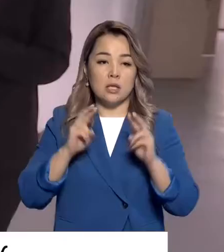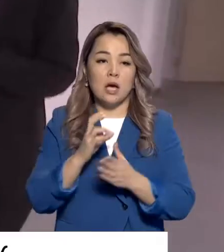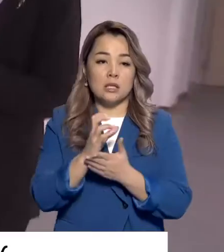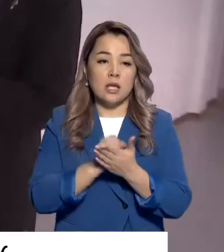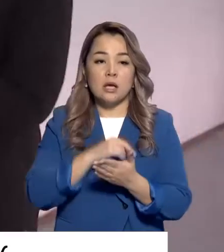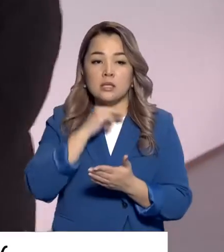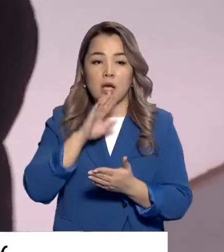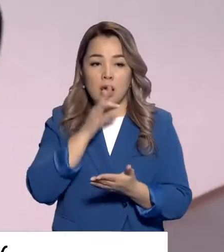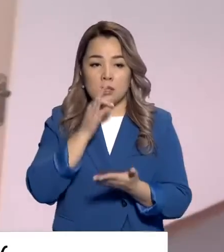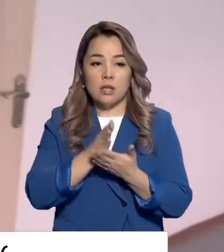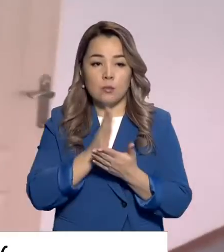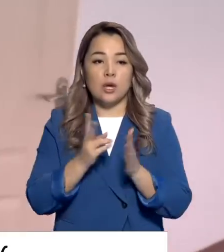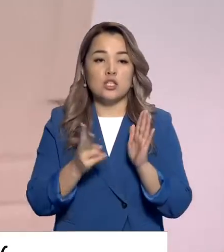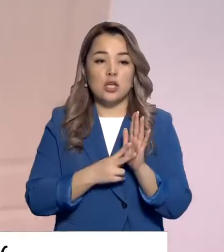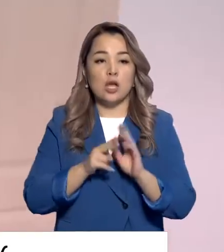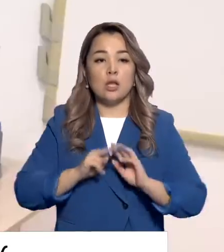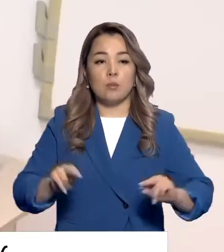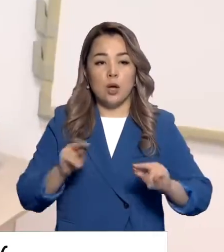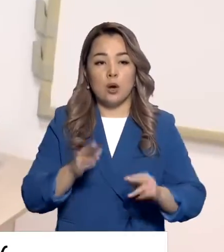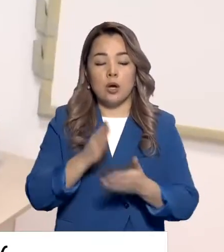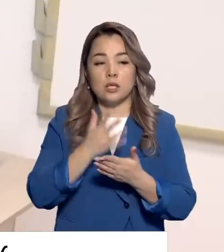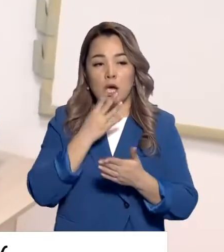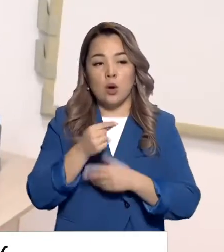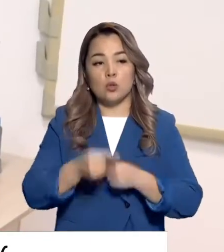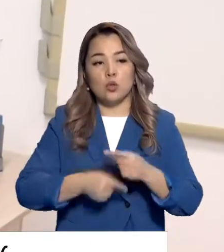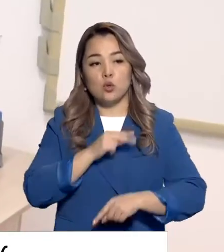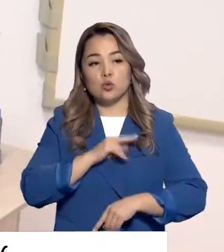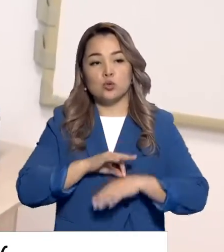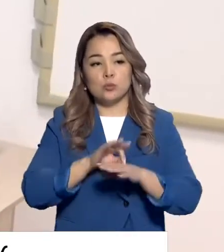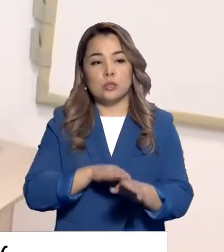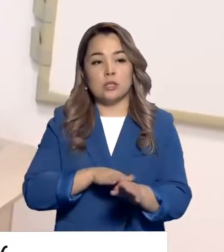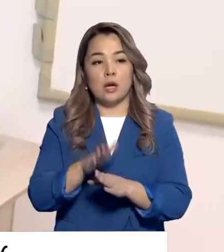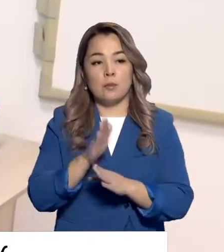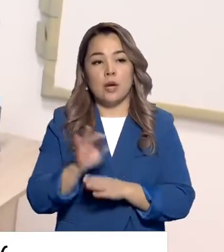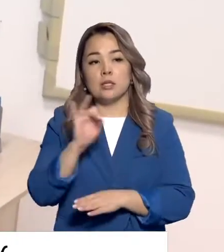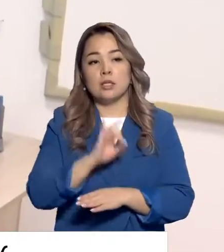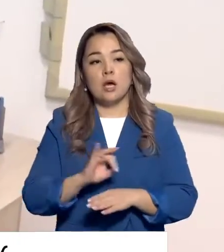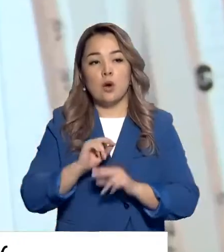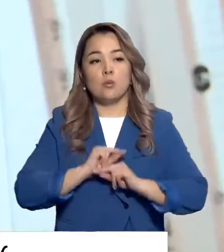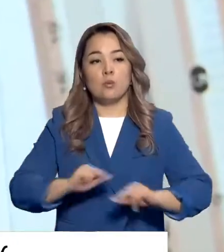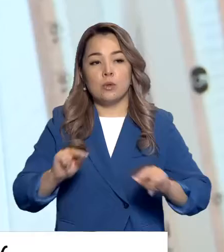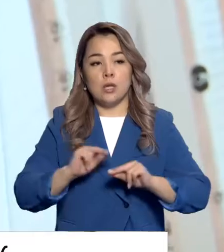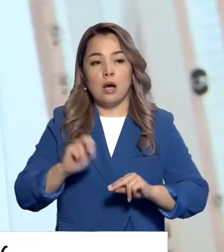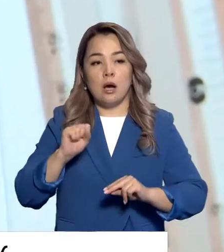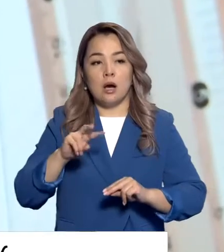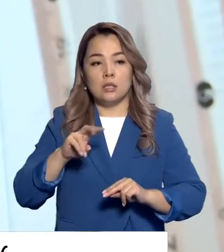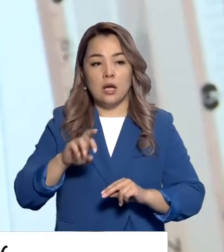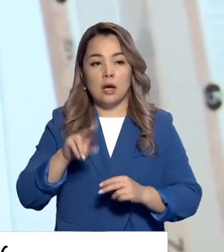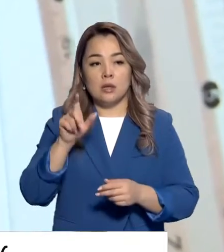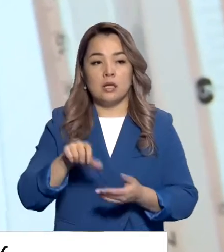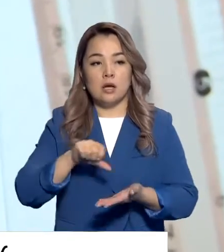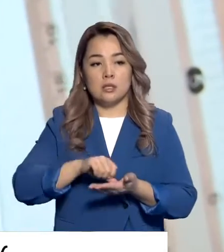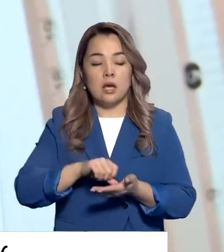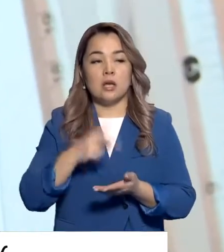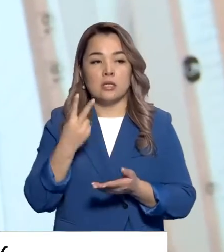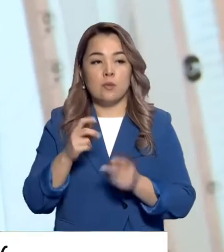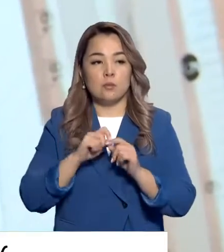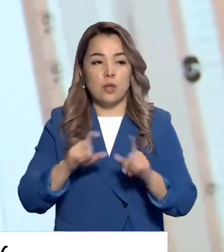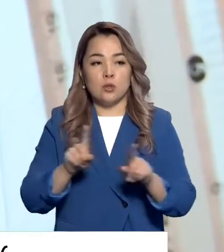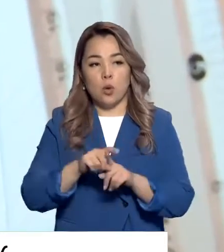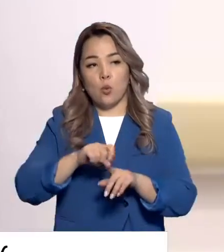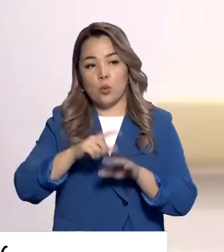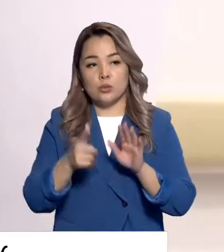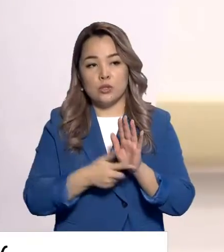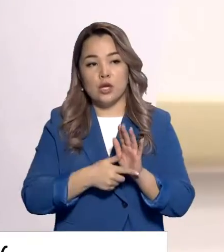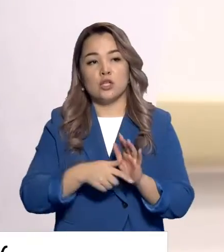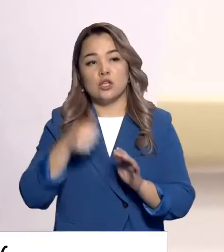өткір тұр. Жеті педагог өзге оқу ордасынан келіп жұмыс істейді. Солардың бірі тарих пәнінің мұғалімі Әлия Әбутәлиева. 17 жылдық тәжірибесі бар